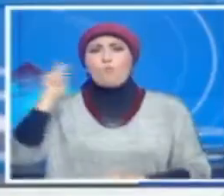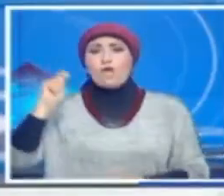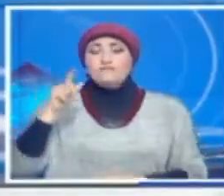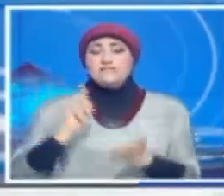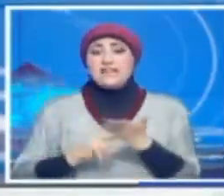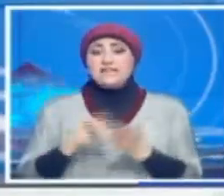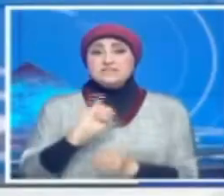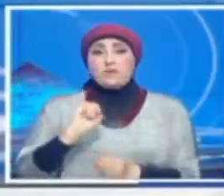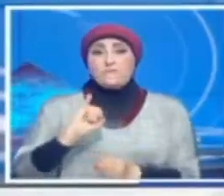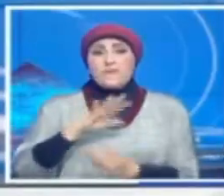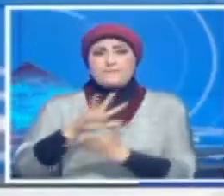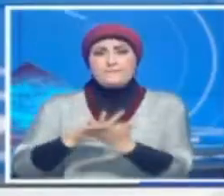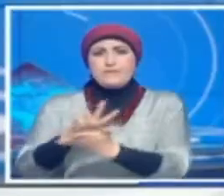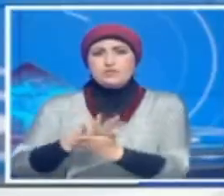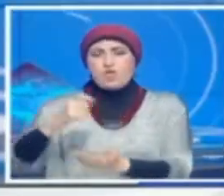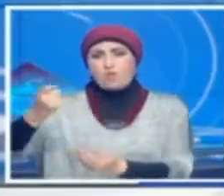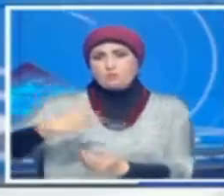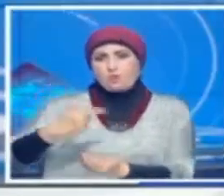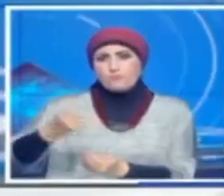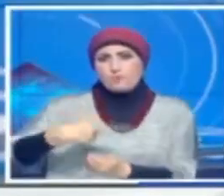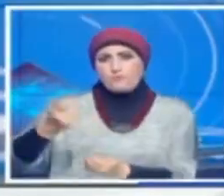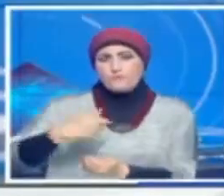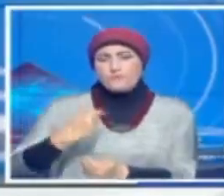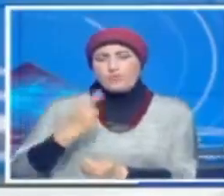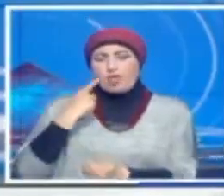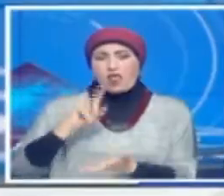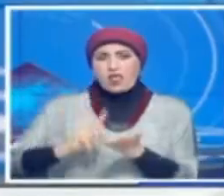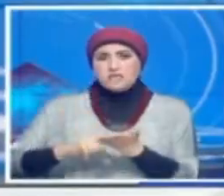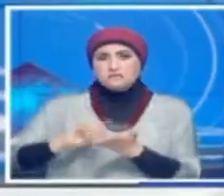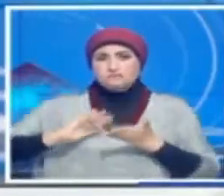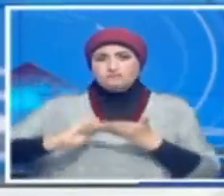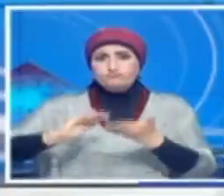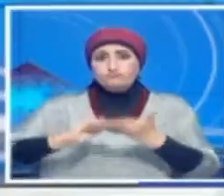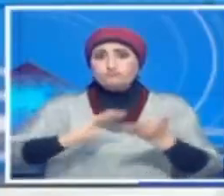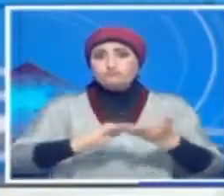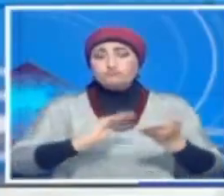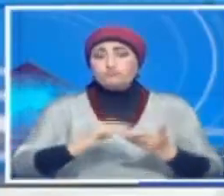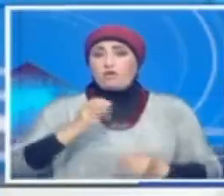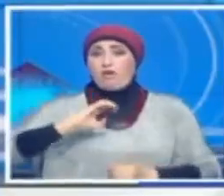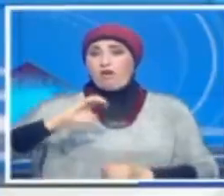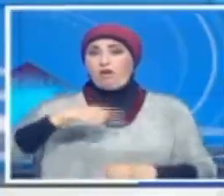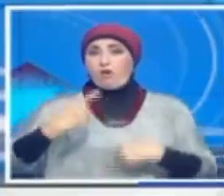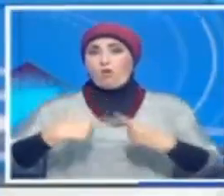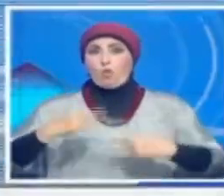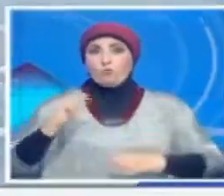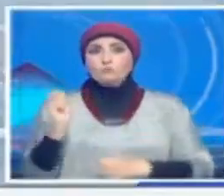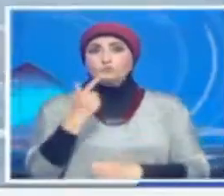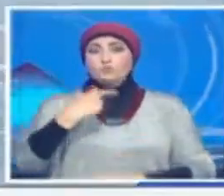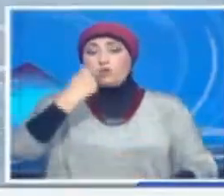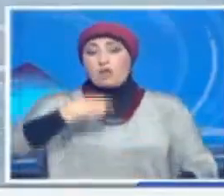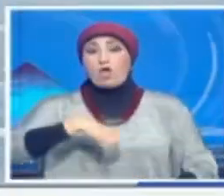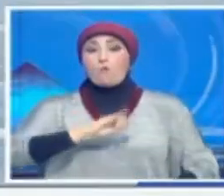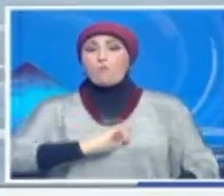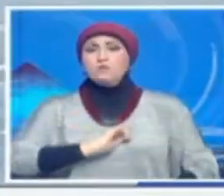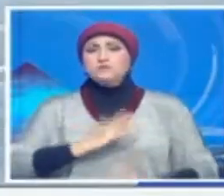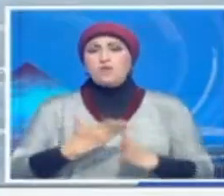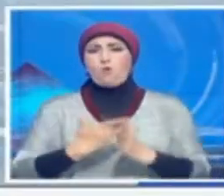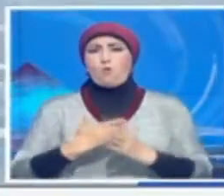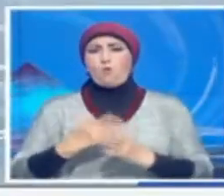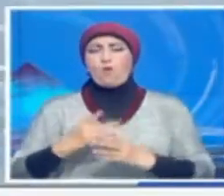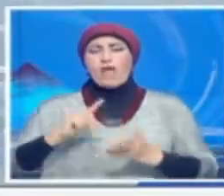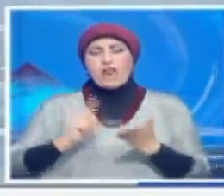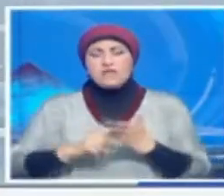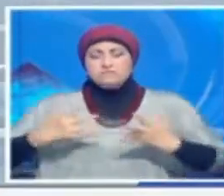والمحافظين بمتابعة حل الشكاوى الواردة إليهم بهدف العمل على الاستجابة لمطالب المواطنين والتفاعل